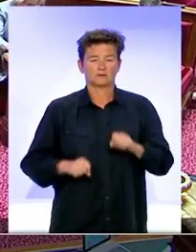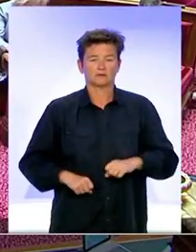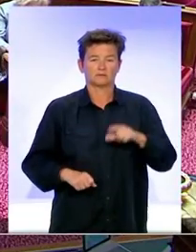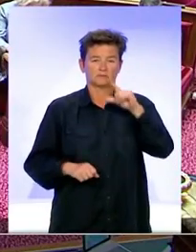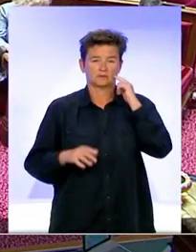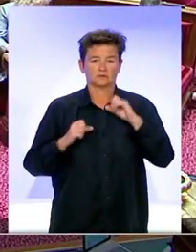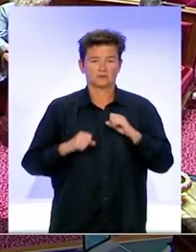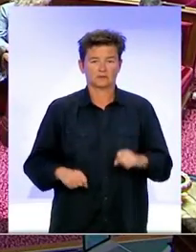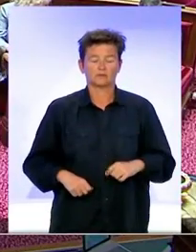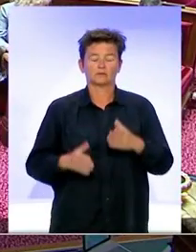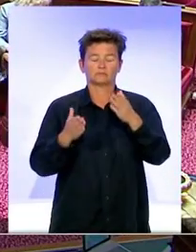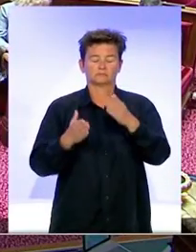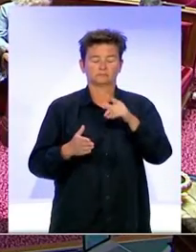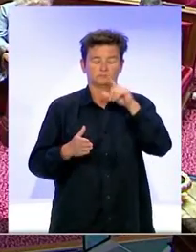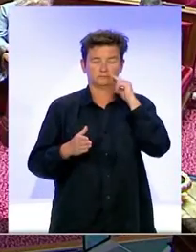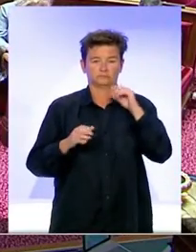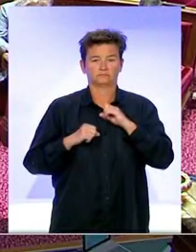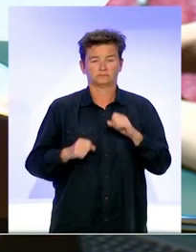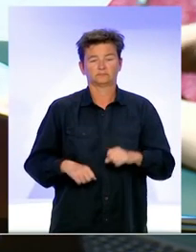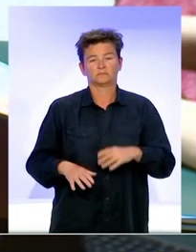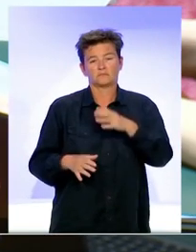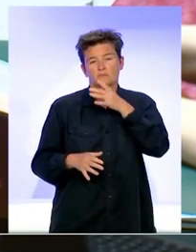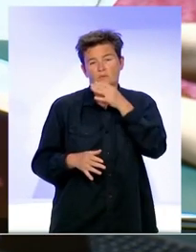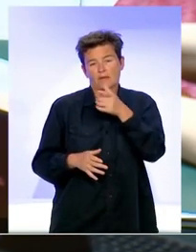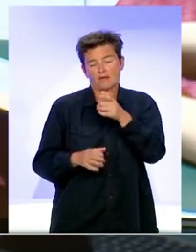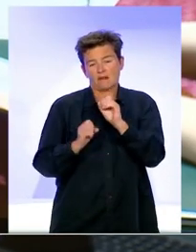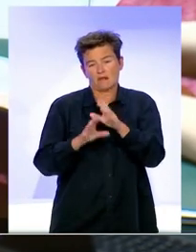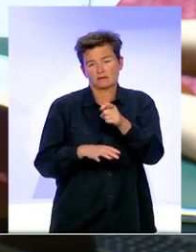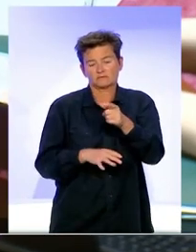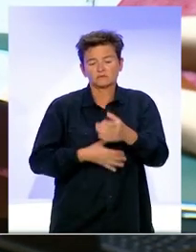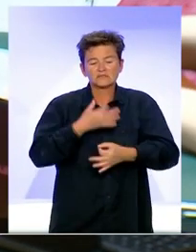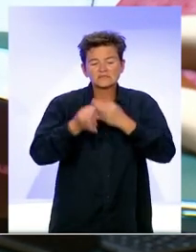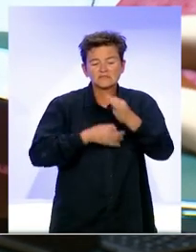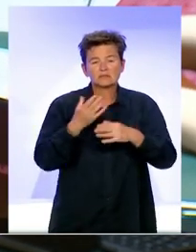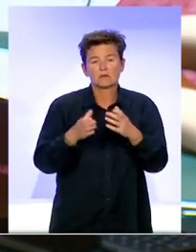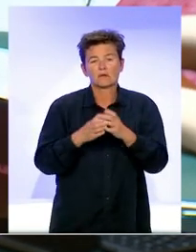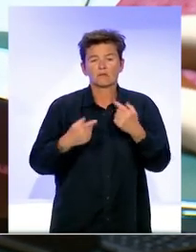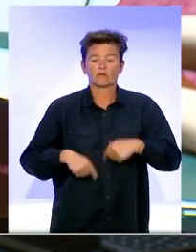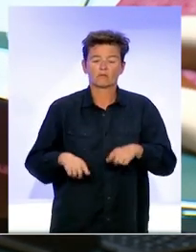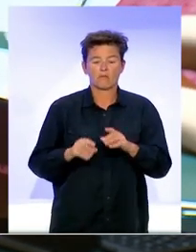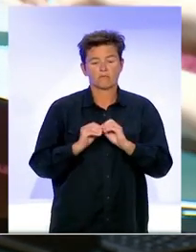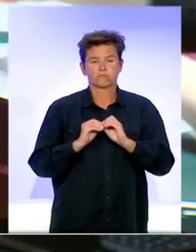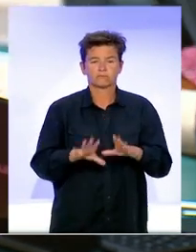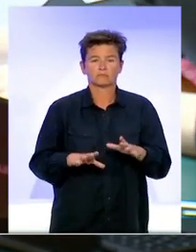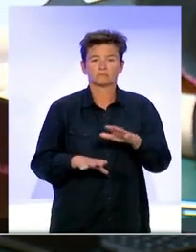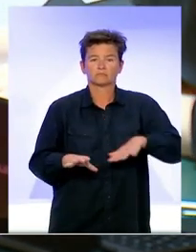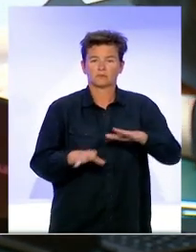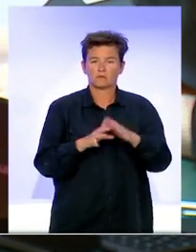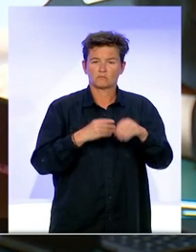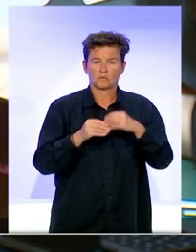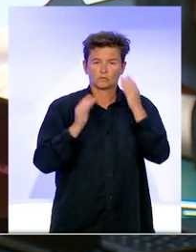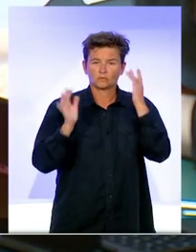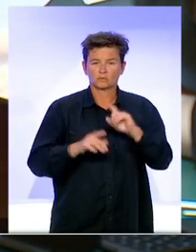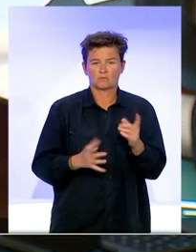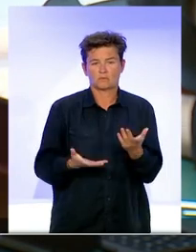Sénateurs. Monsieur le Sénateur, je ne peux pas vous laisser dire que le gouvernement n'est pas au rendez-vous pour le secteur de la culture. Dès le début